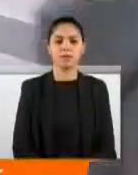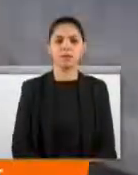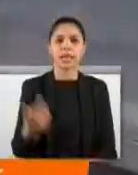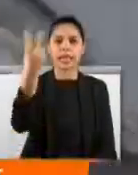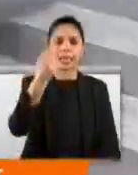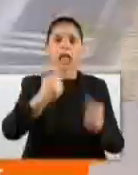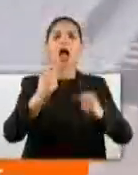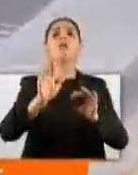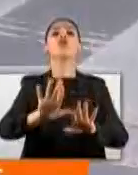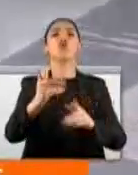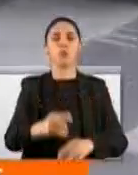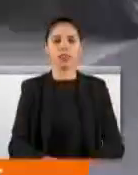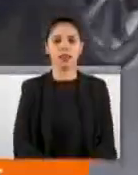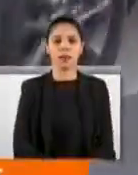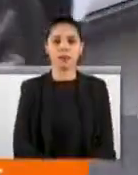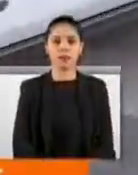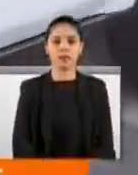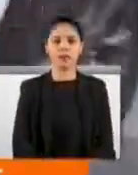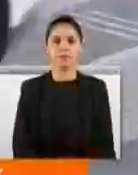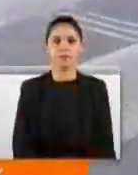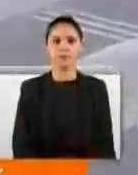İkinci araç.